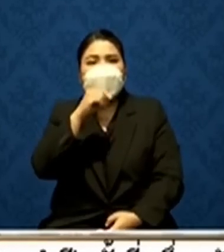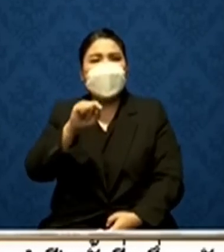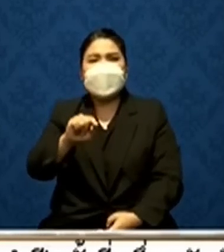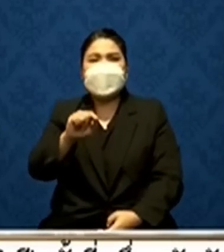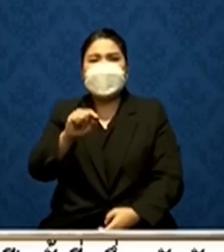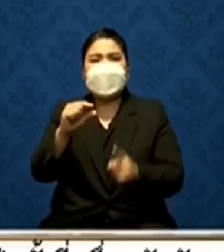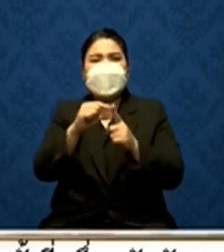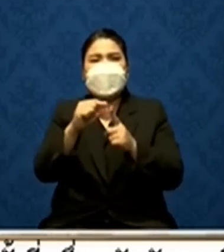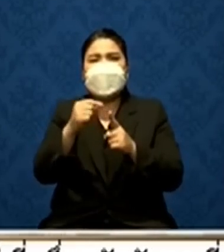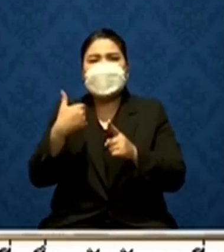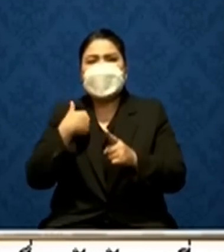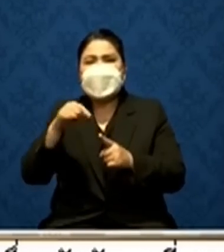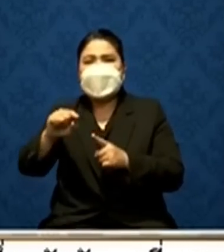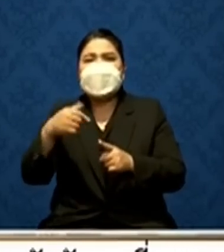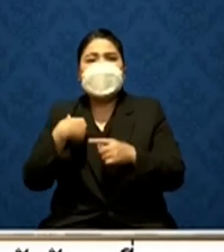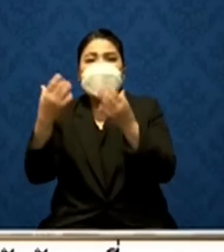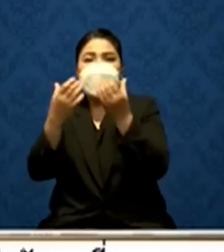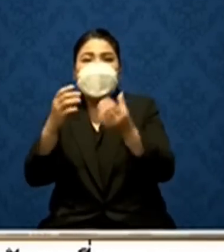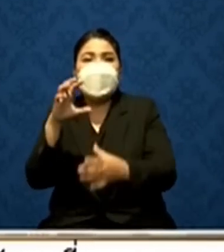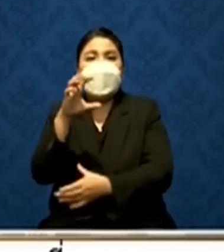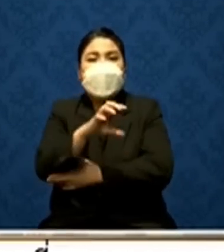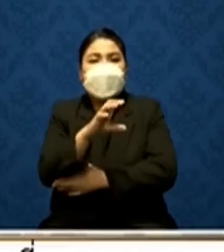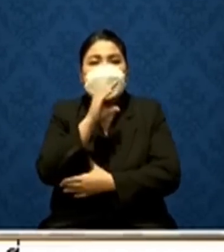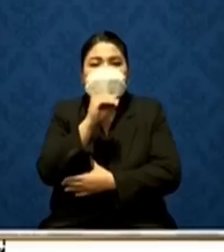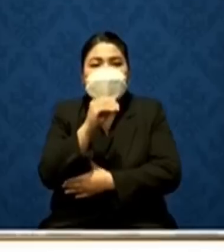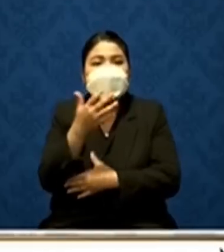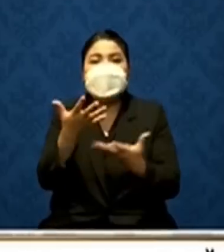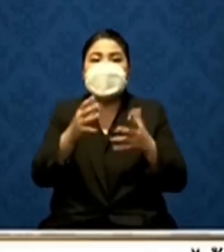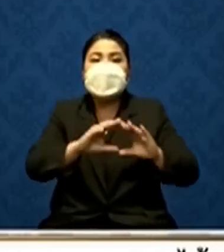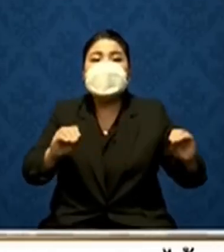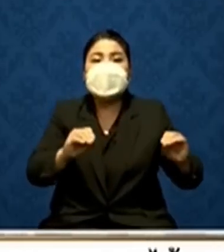แม้กระทั่งรัฐหนุนบังคับให้ต้องพูดก็ยังไม่พูด